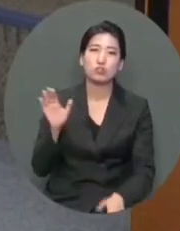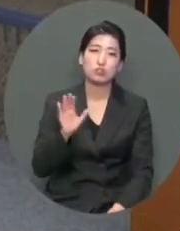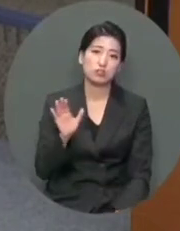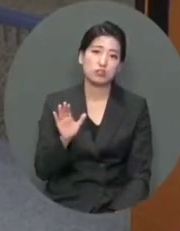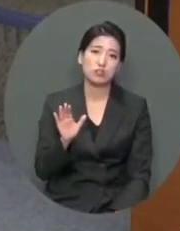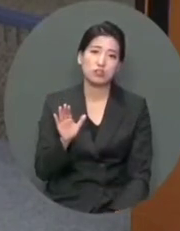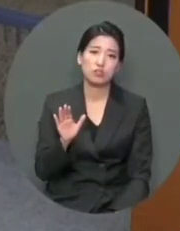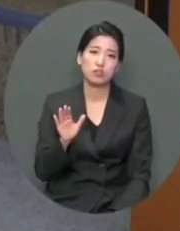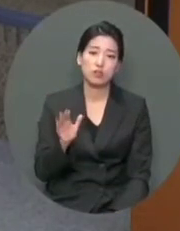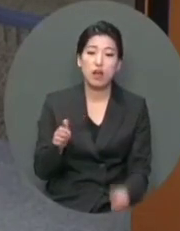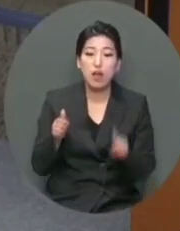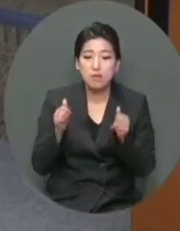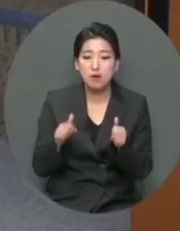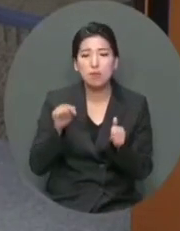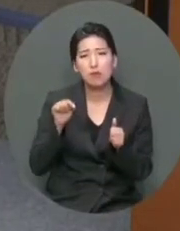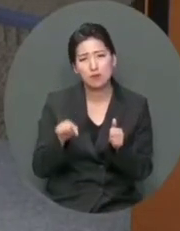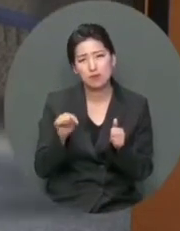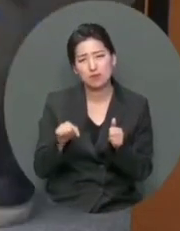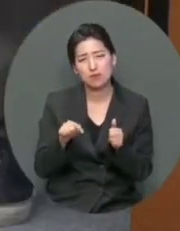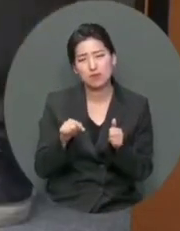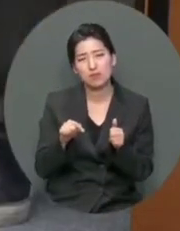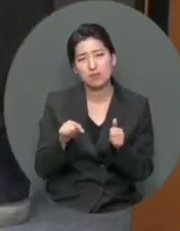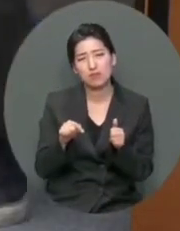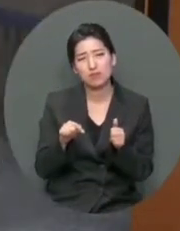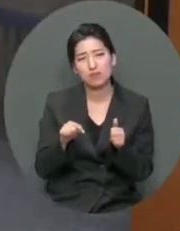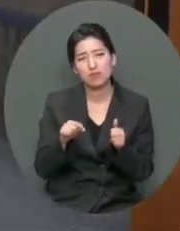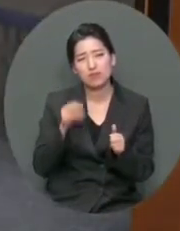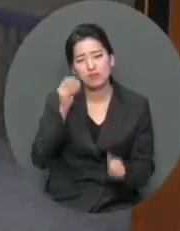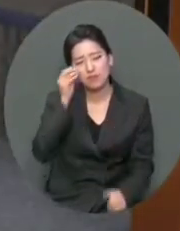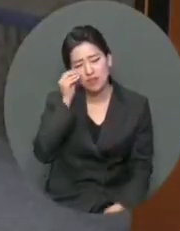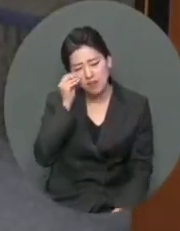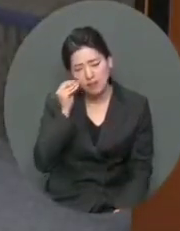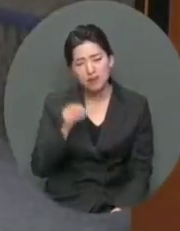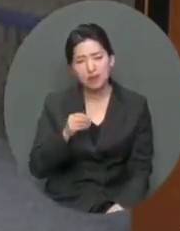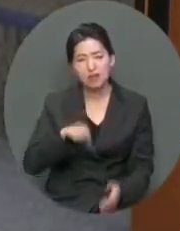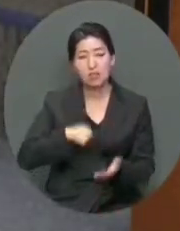법원을 제발 제자리에